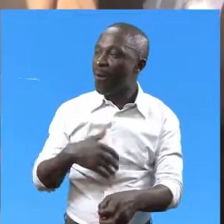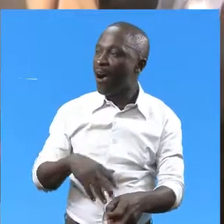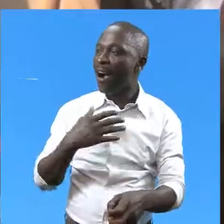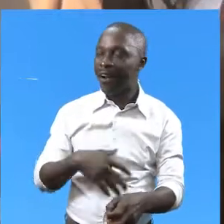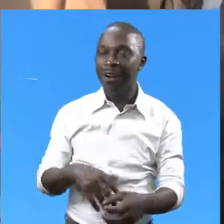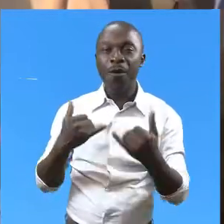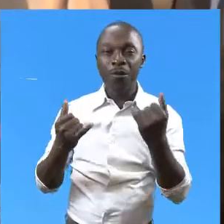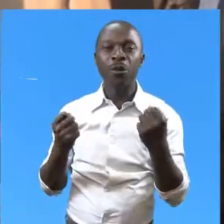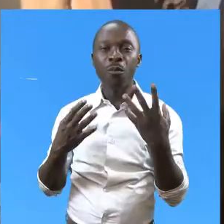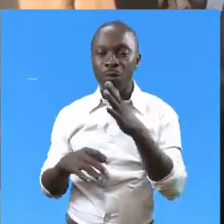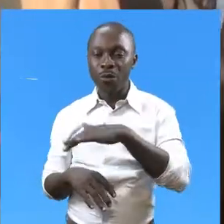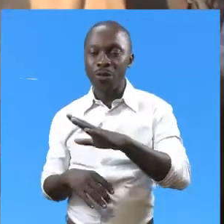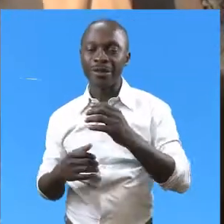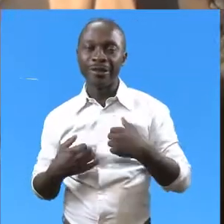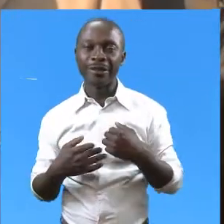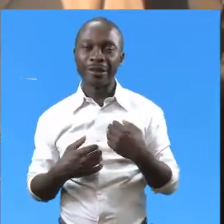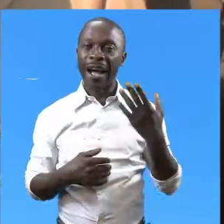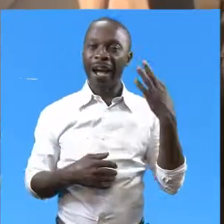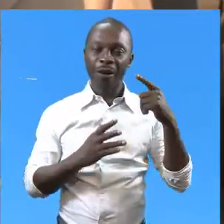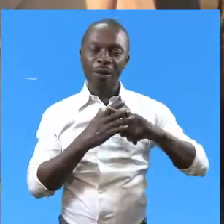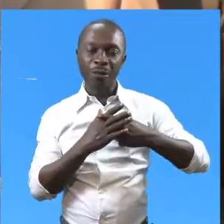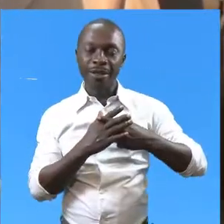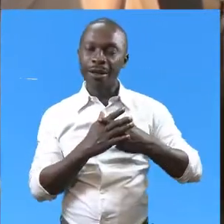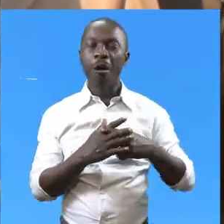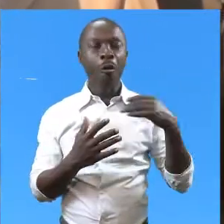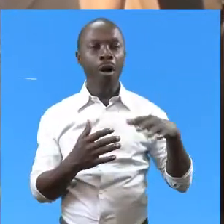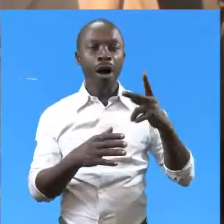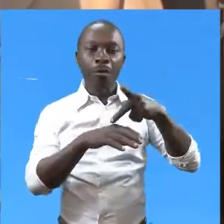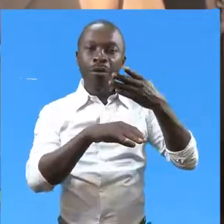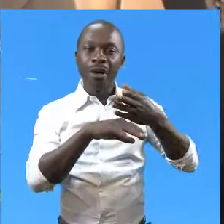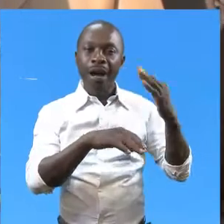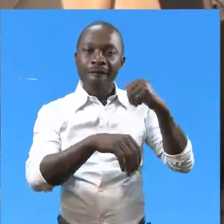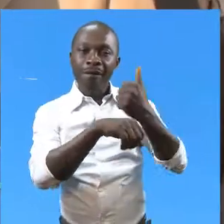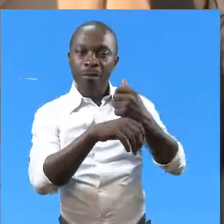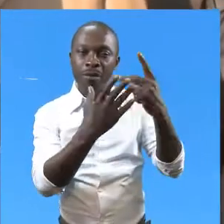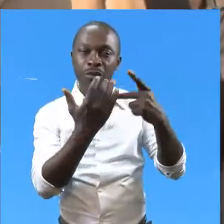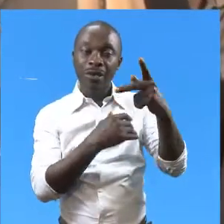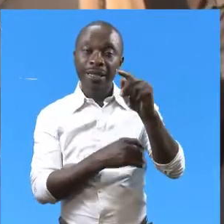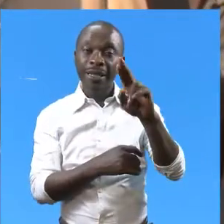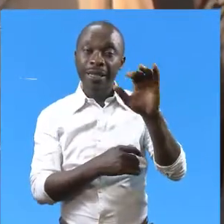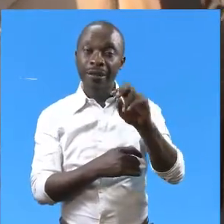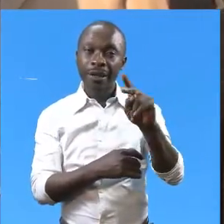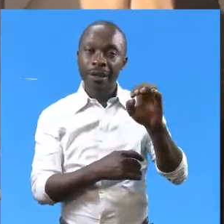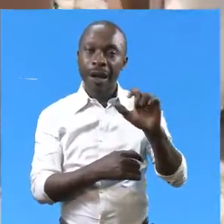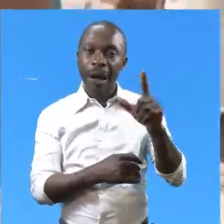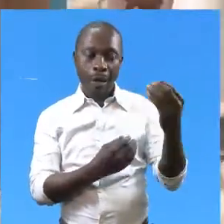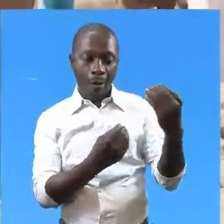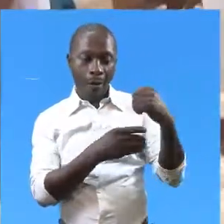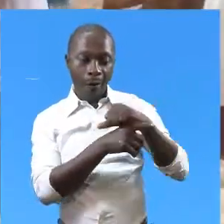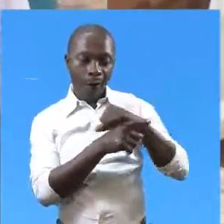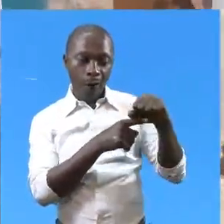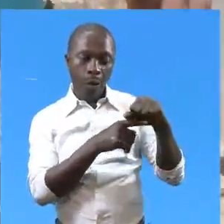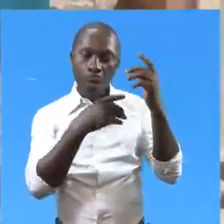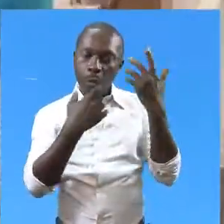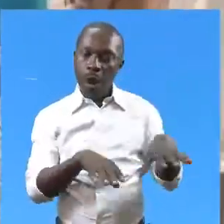qu'aujourd'hui, beaucoup ont compris que le plan triennal spécial du chef de l'État est une réalité. Au cours